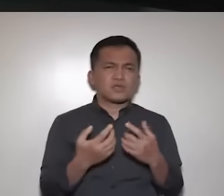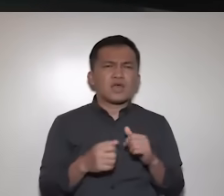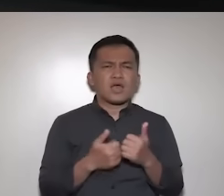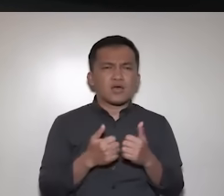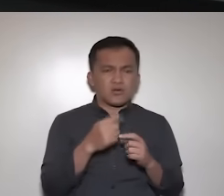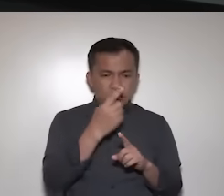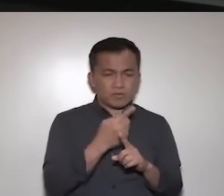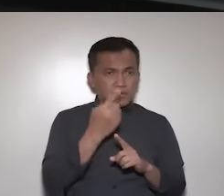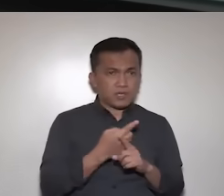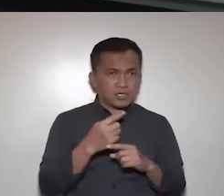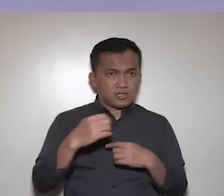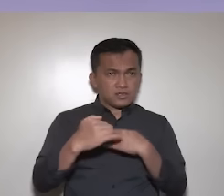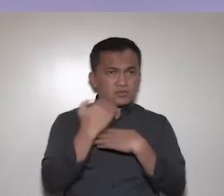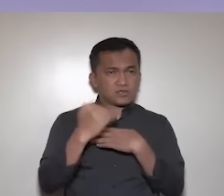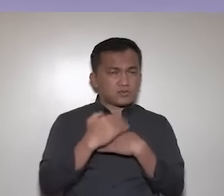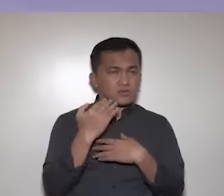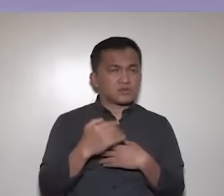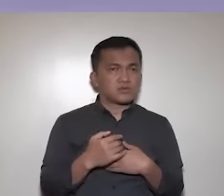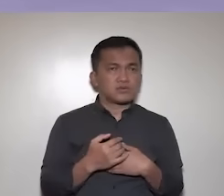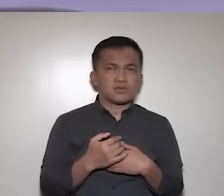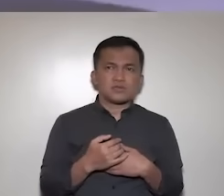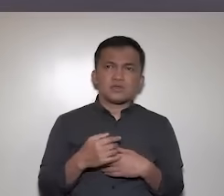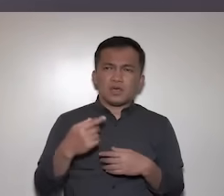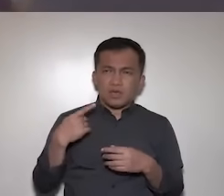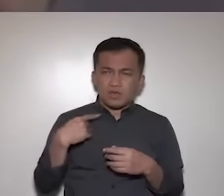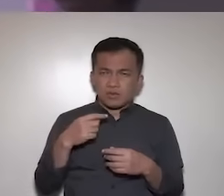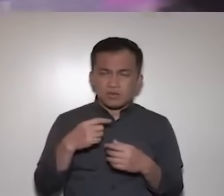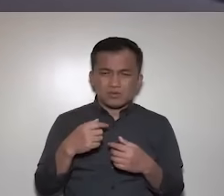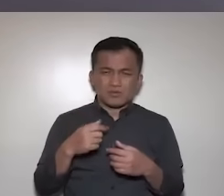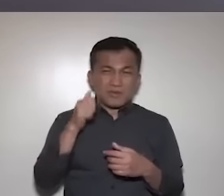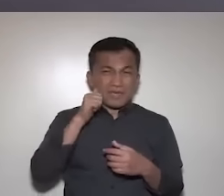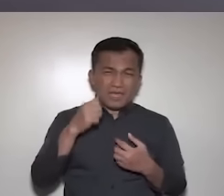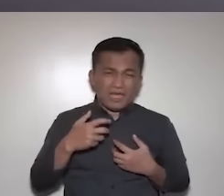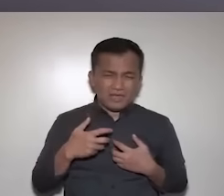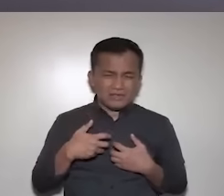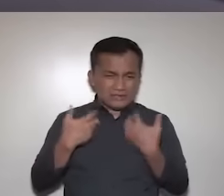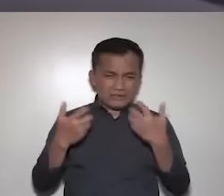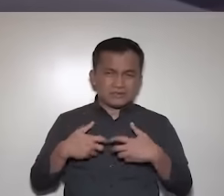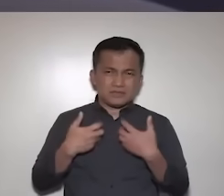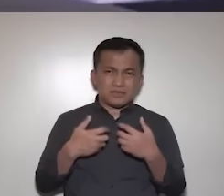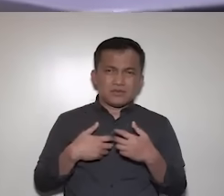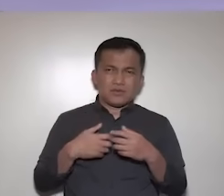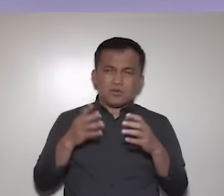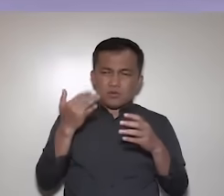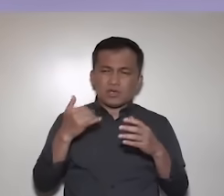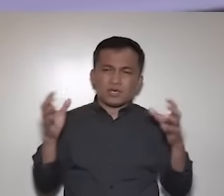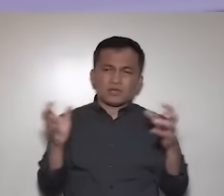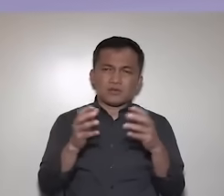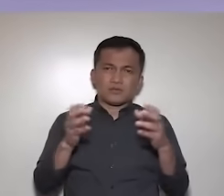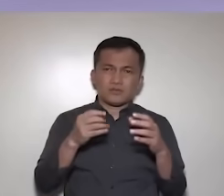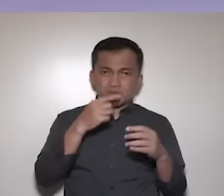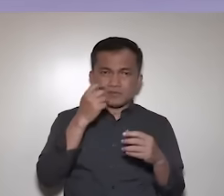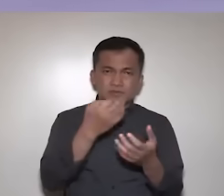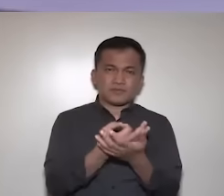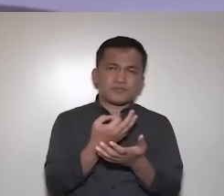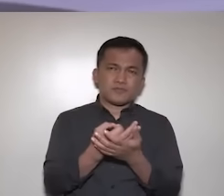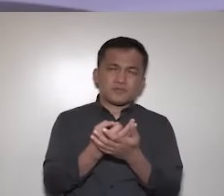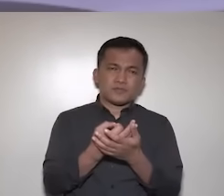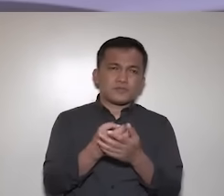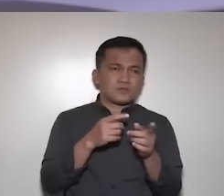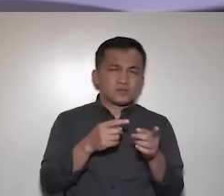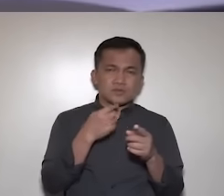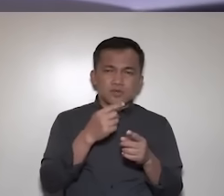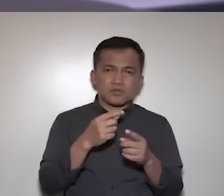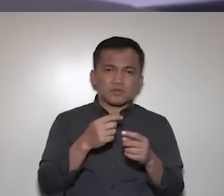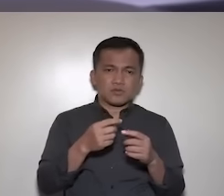ka na bonbon naman nagpapadala sa amin? Bonbon po talaga ka nagpapadala. Kaya po kami palaging nag-away yan dahil sa pera. Kasi wala